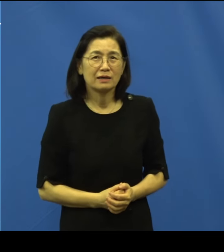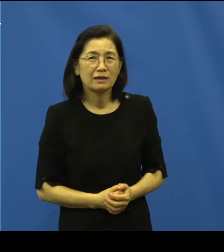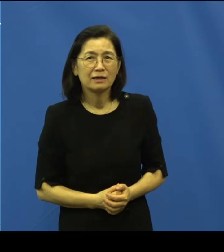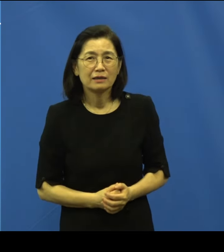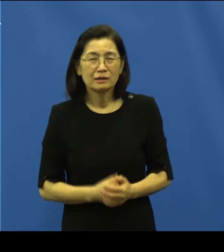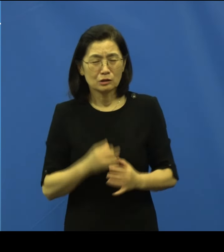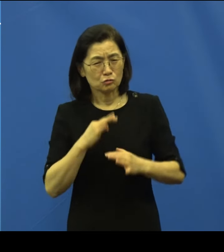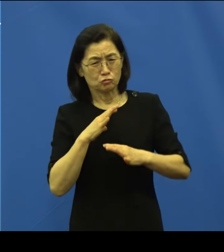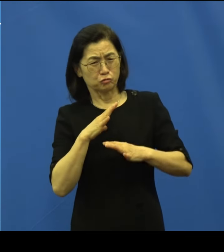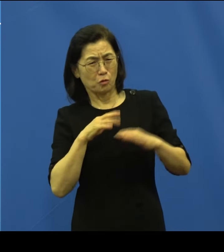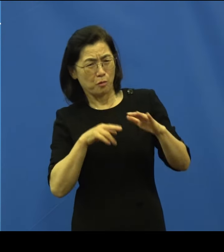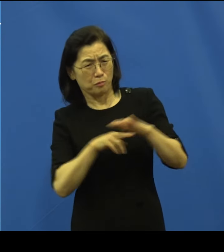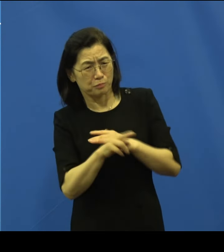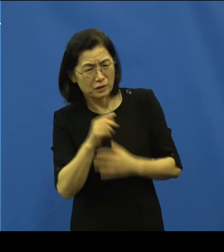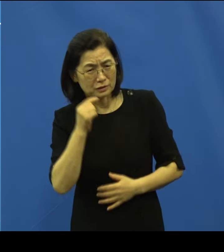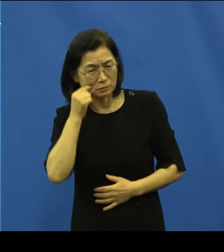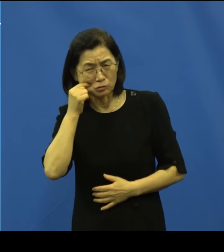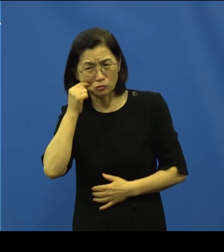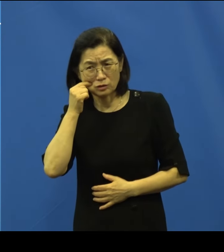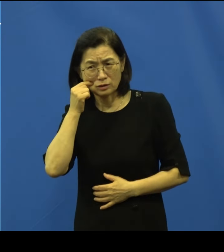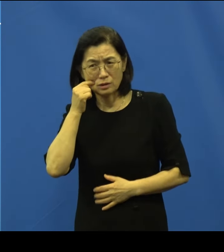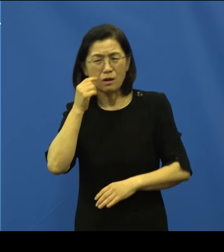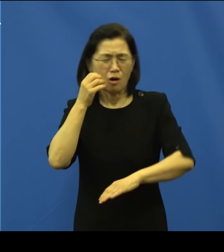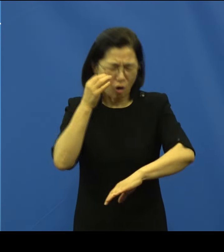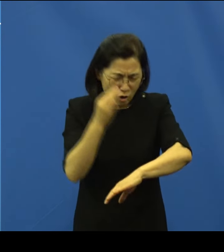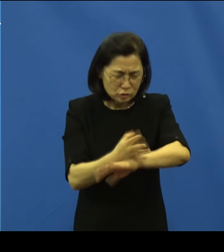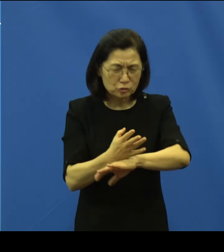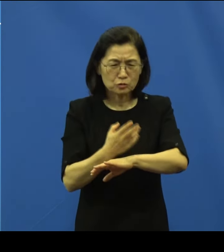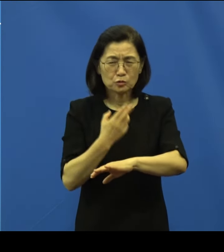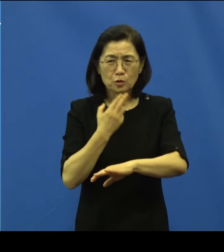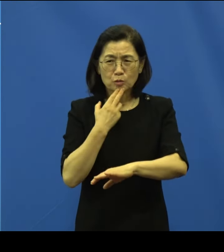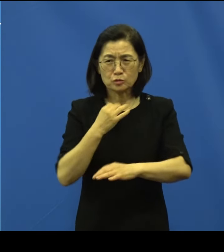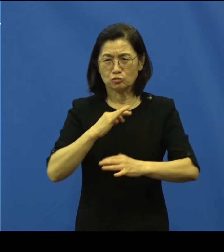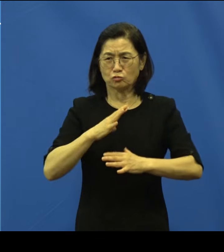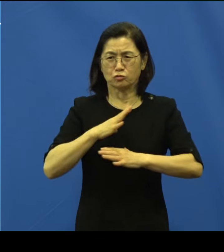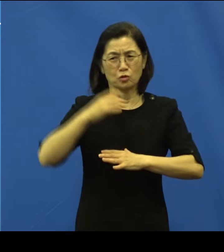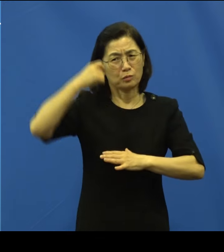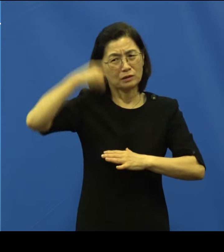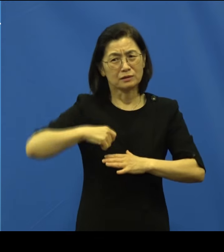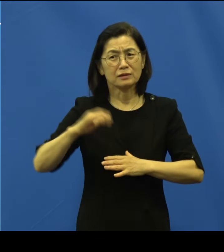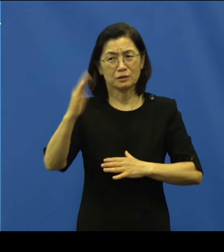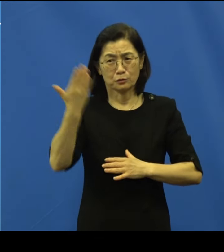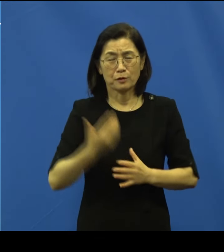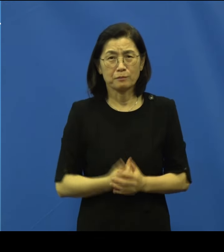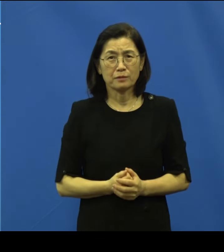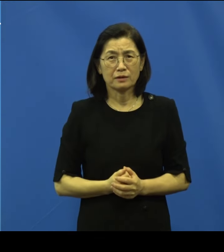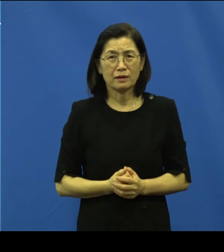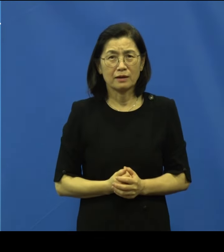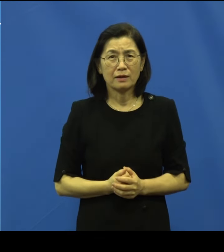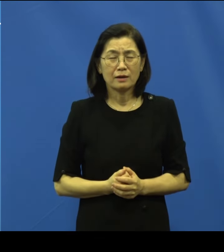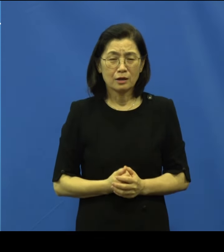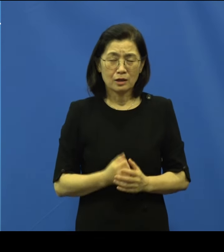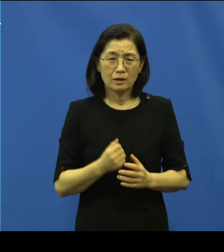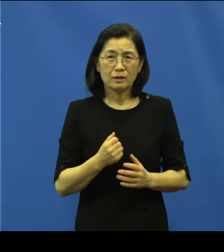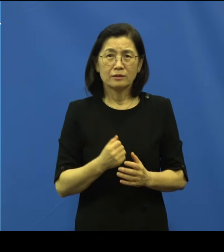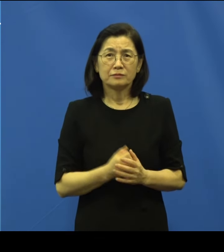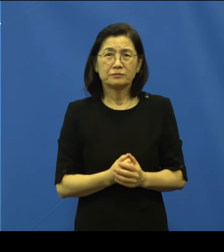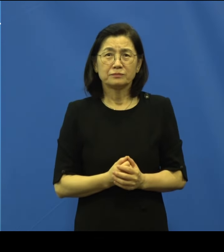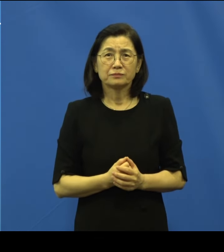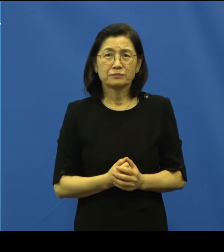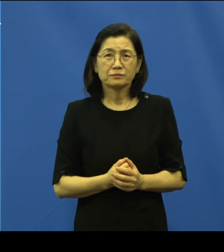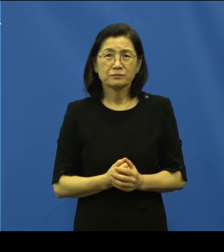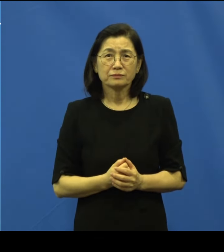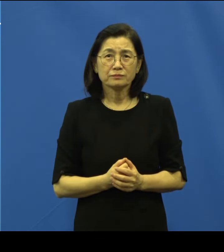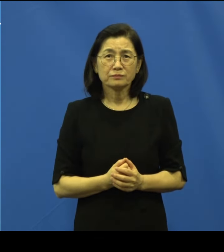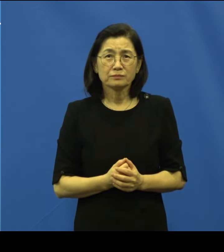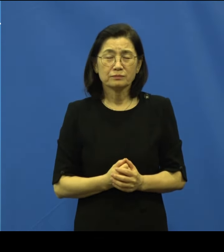두려움을 피할 수 없어요. 여러분, 두려움이 어쩔 수 없이 찾아와요. 그러니까 두려움 자체보다 두려움을